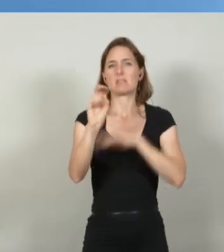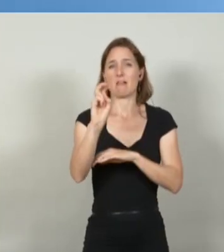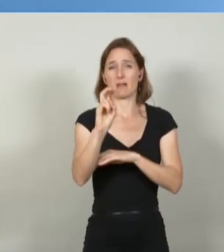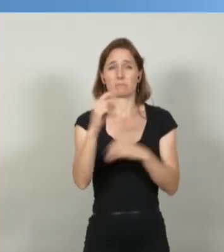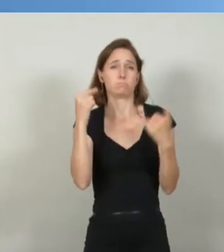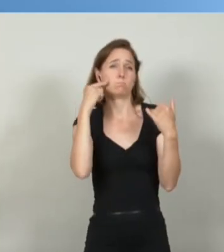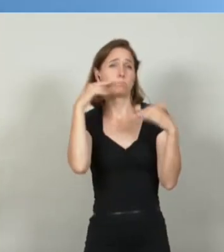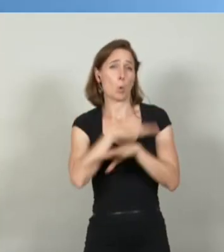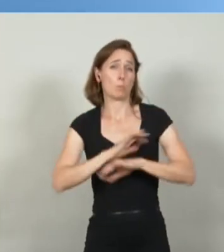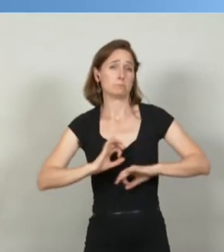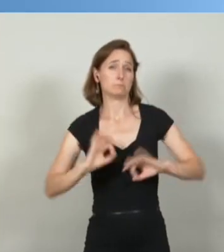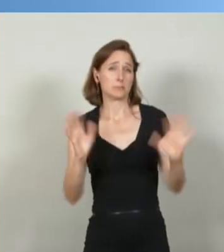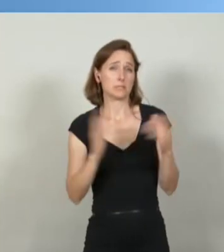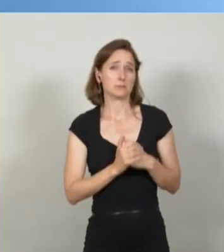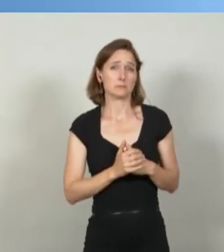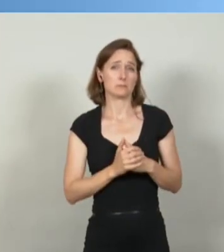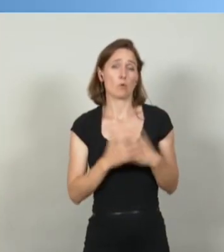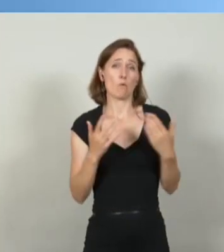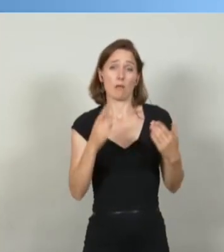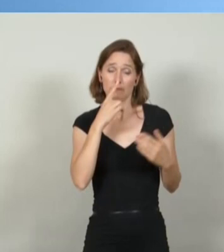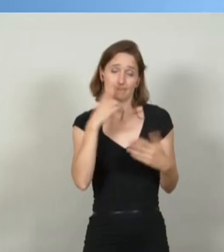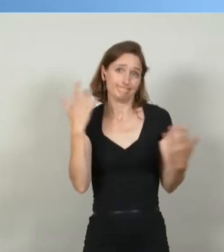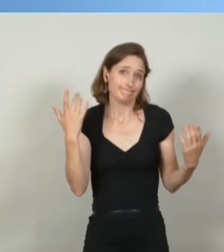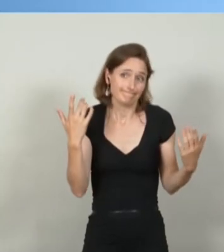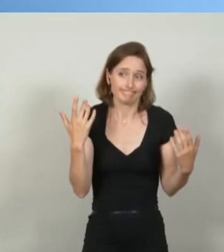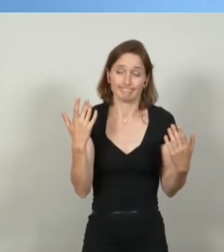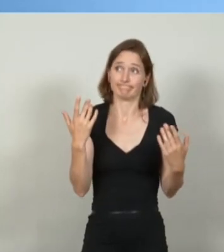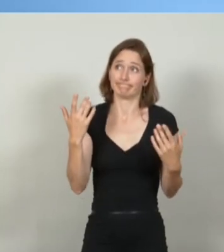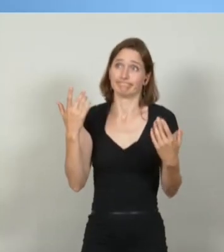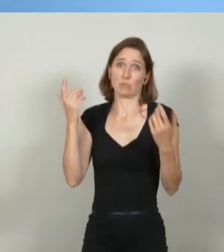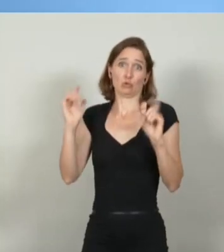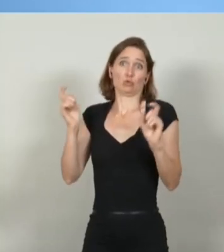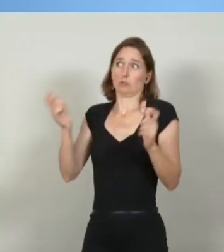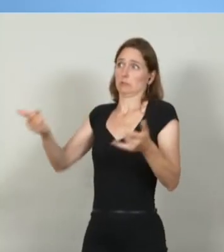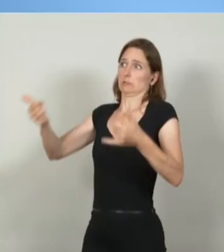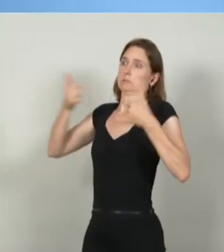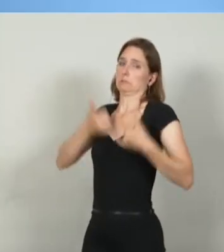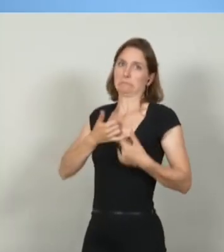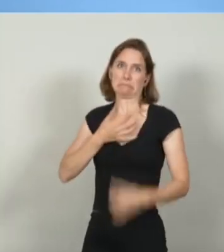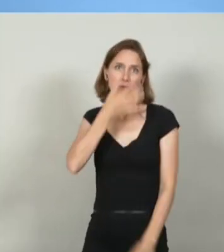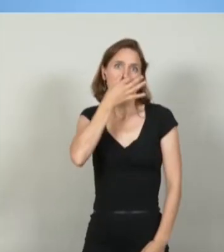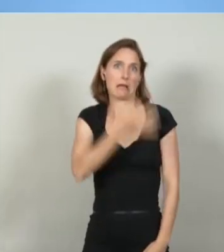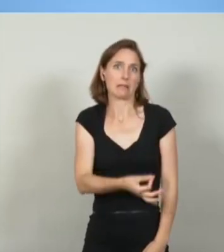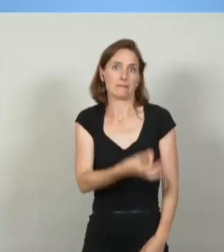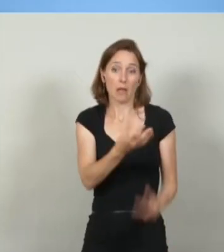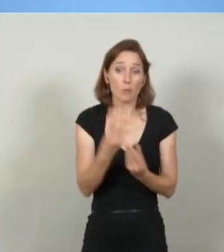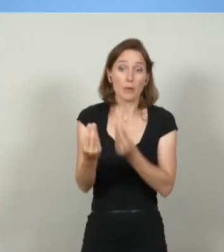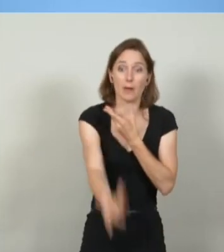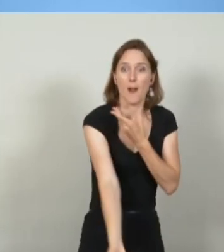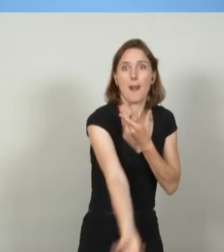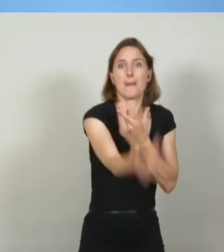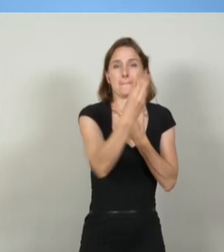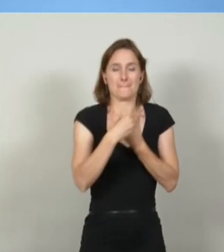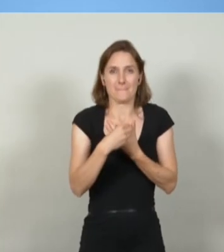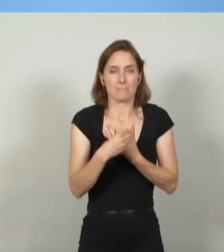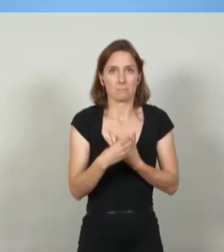final je le redis nous sommes la face à un incroyable occasion manquée d'associer largement les grenobloises et les grenoblois qui en